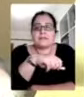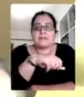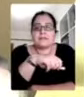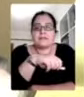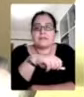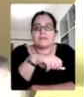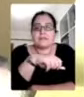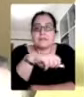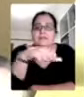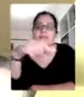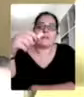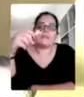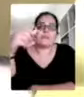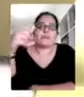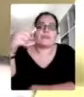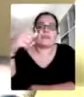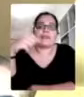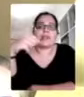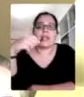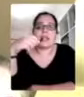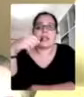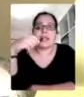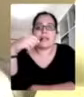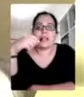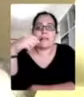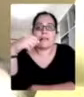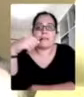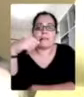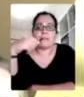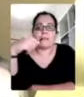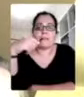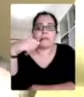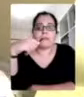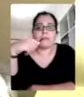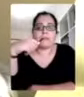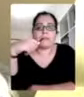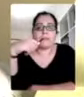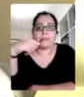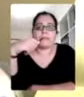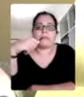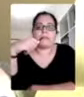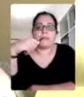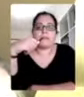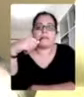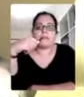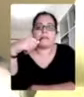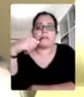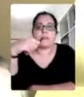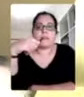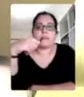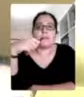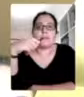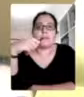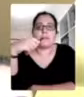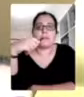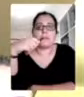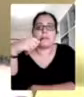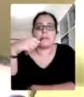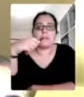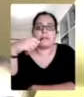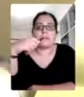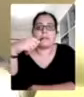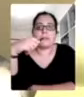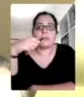küçük siparişle uğraşmıyorlar. Briar alımlarını da çok yüksek montanlı yapıyorlar. Birim maliyetini çok düşeye getiriyorlar. Ben